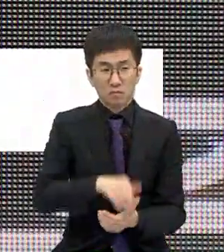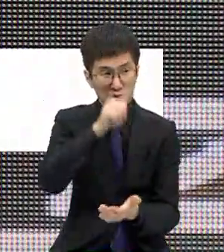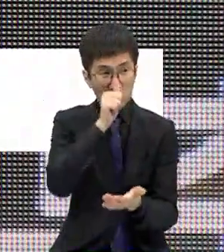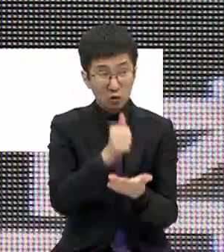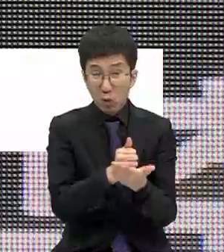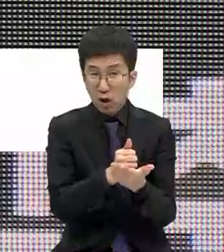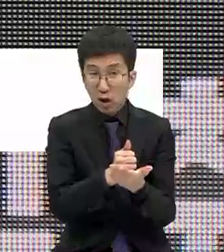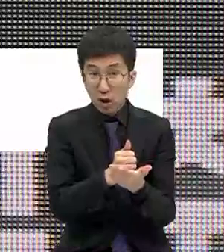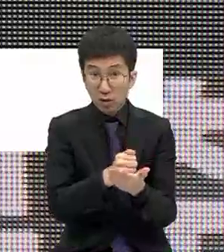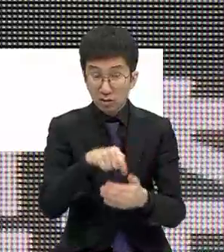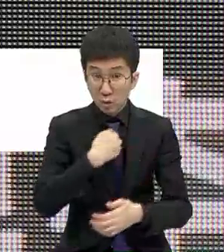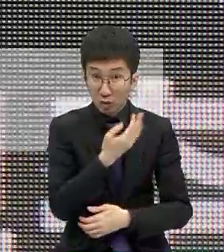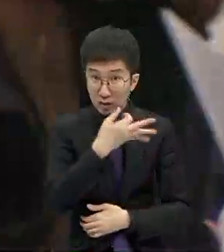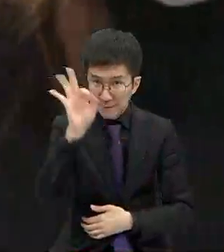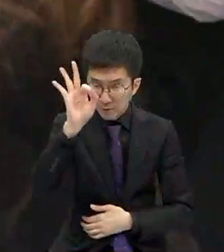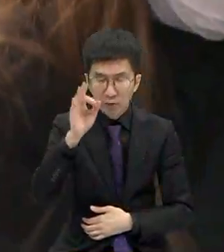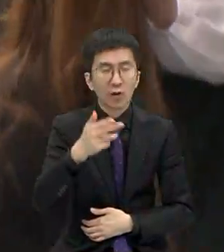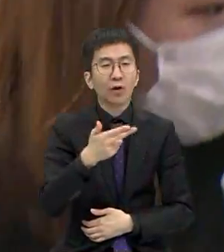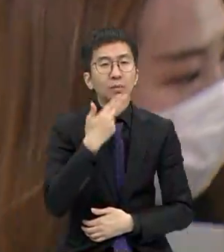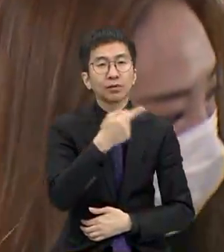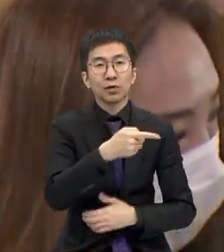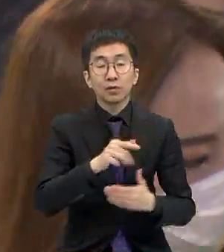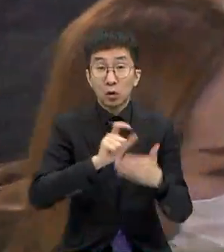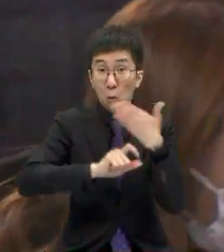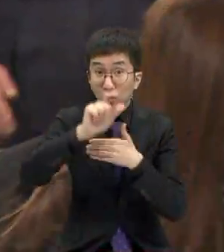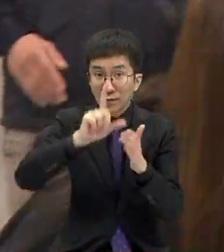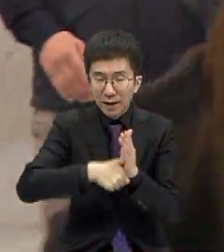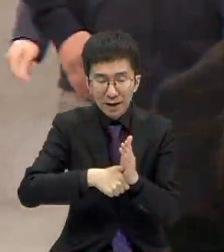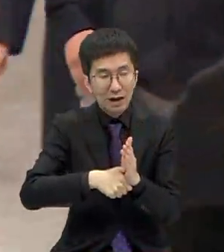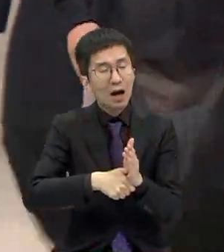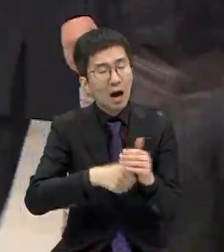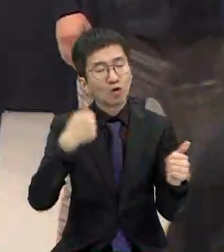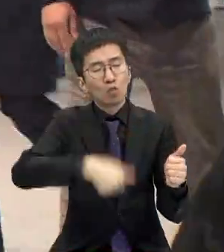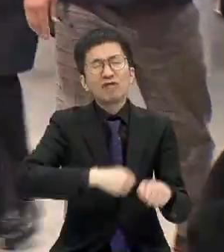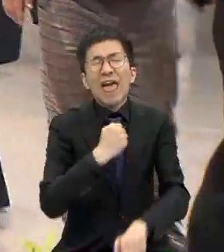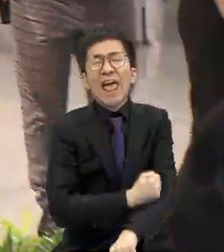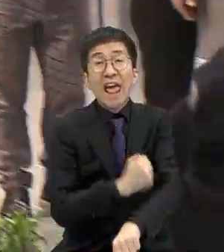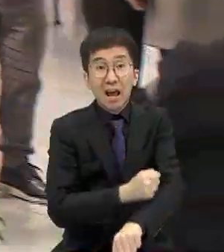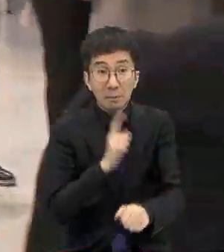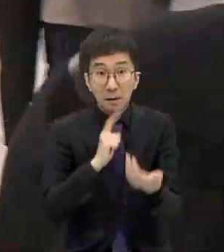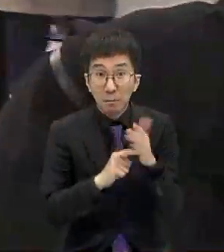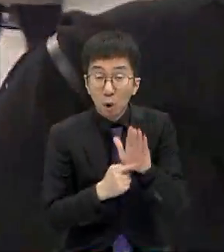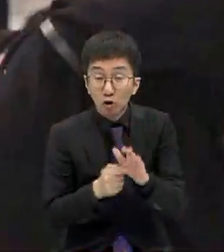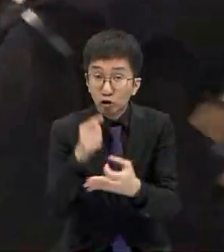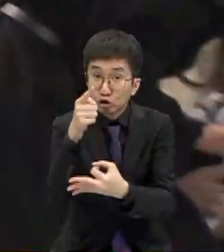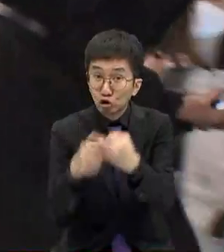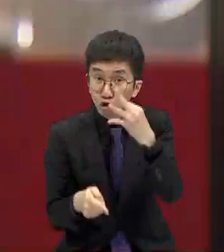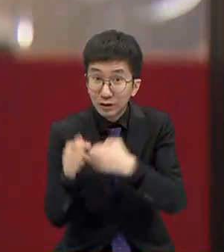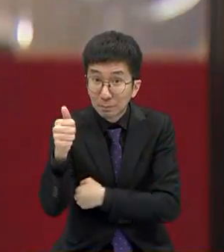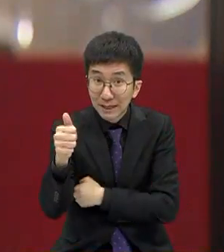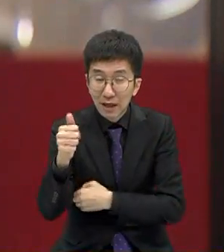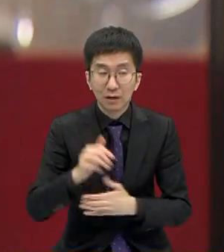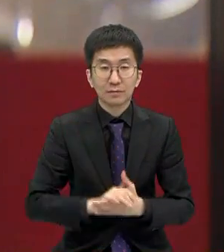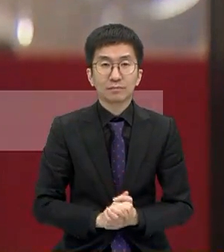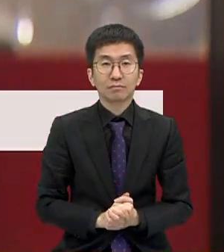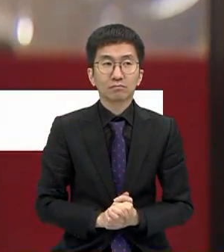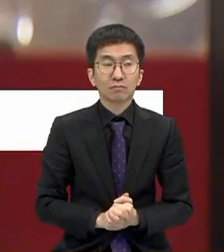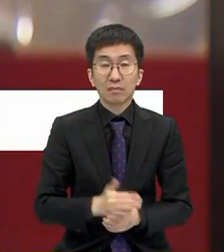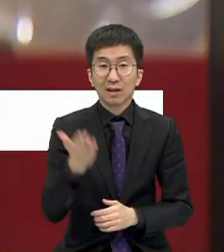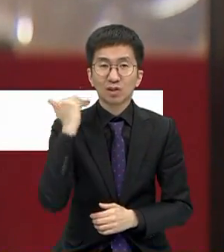행위를 인정하지도 않았습니다. 오전에는 조의를 표하며 조문 의사를 비친 윤석열 국민의힘 후보도